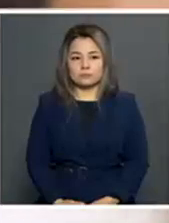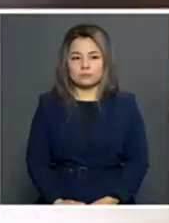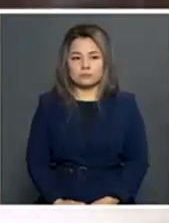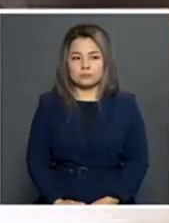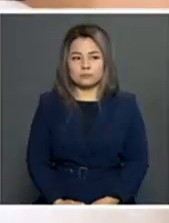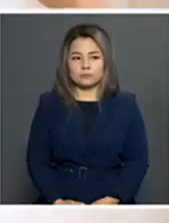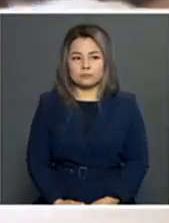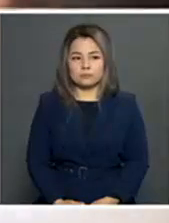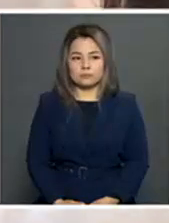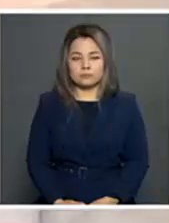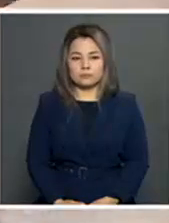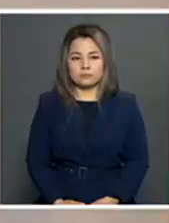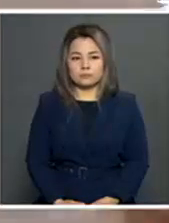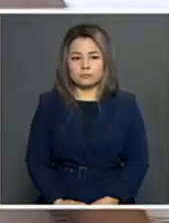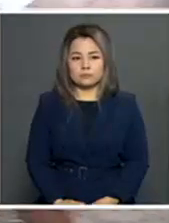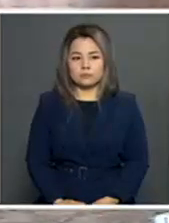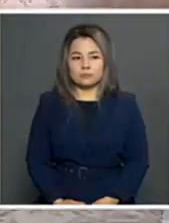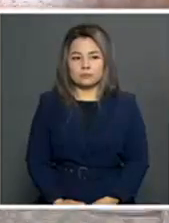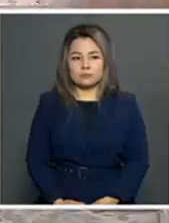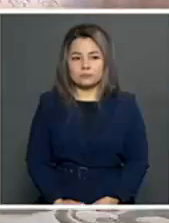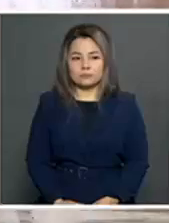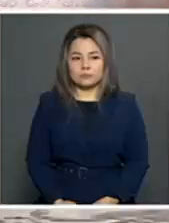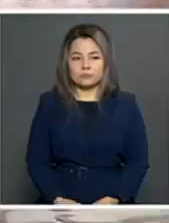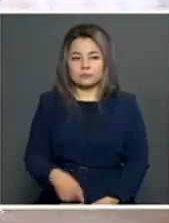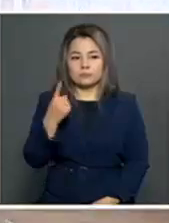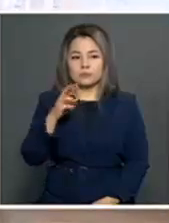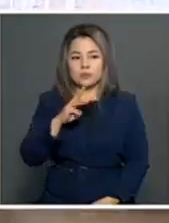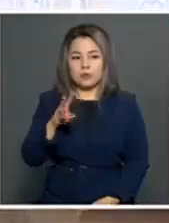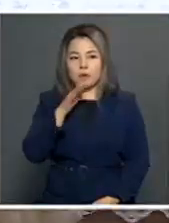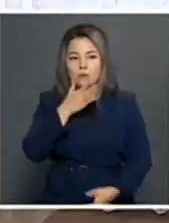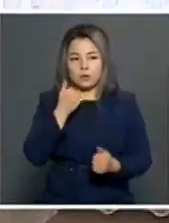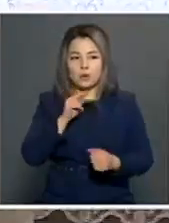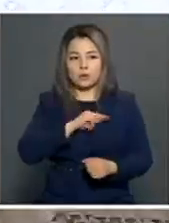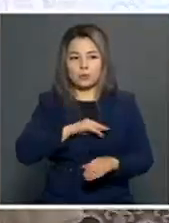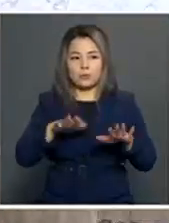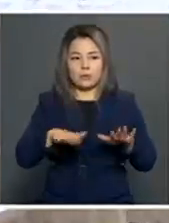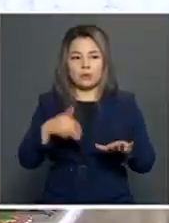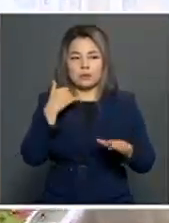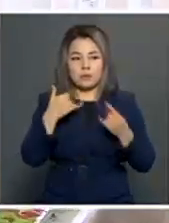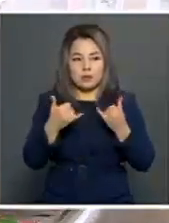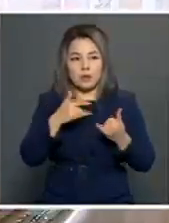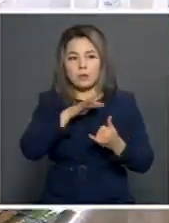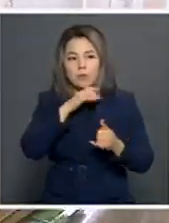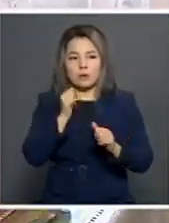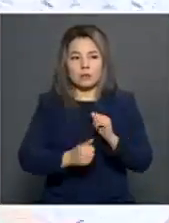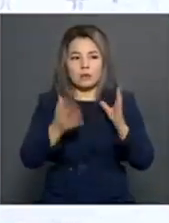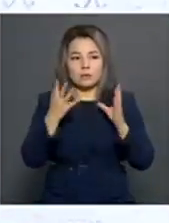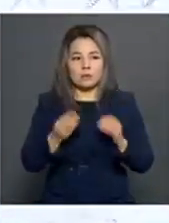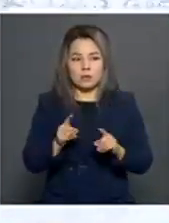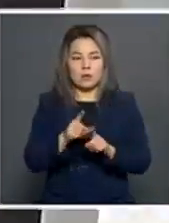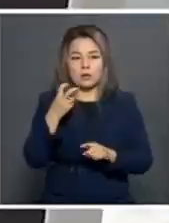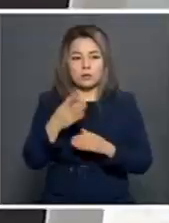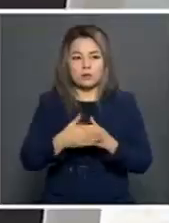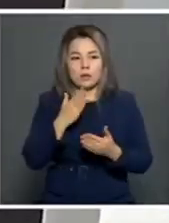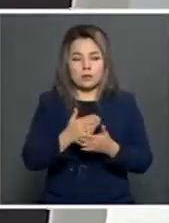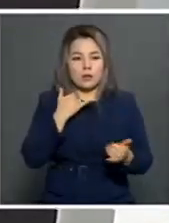Бір минут қазірлік заңда жатыр. Динардың бір минутта уақыты жоқ, жұмысы үйде, хабарласатындар көп, күніне 200-дей қоңырау